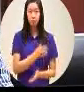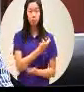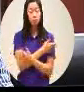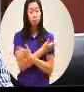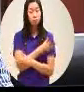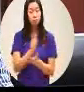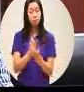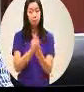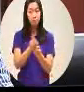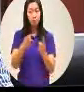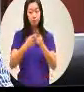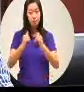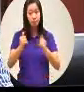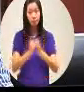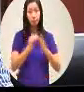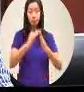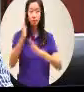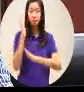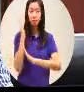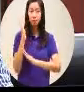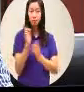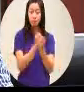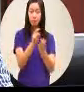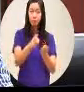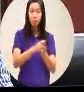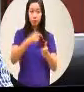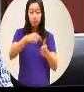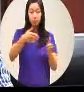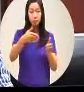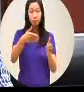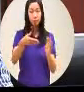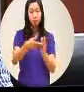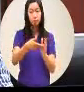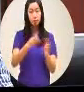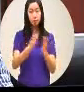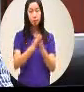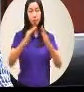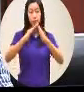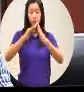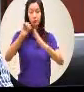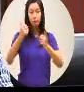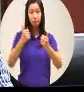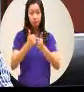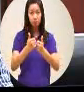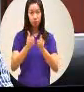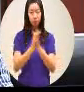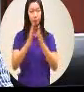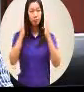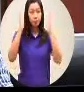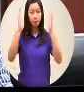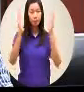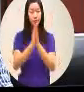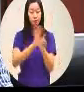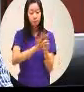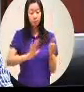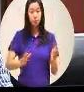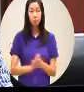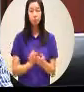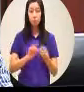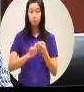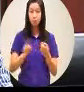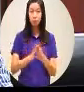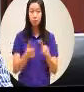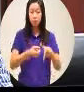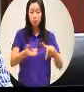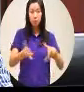民、对市政府、对教育局、对高雄市议会，其实都是有很正面的一个影响。我想把这个公开